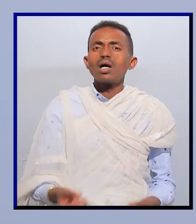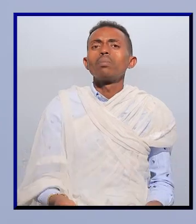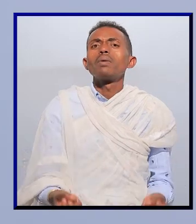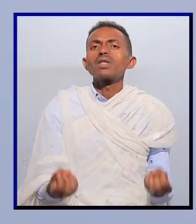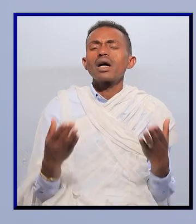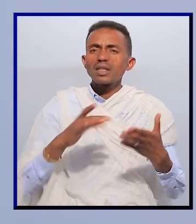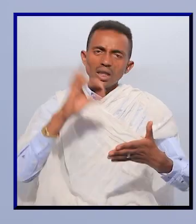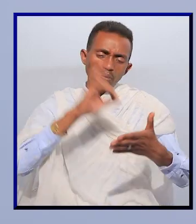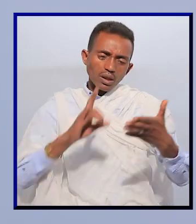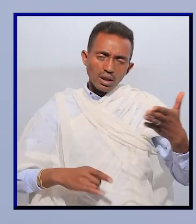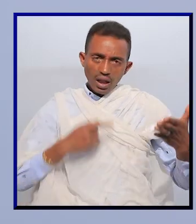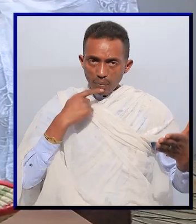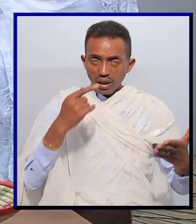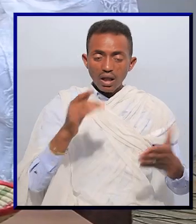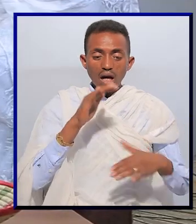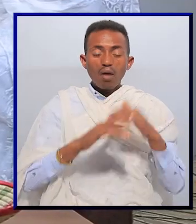ባይመችም በአጠቃላይ ባጭሩ ግን